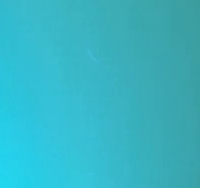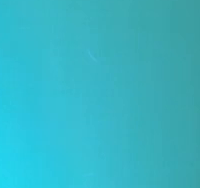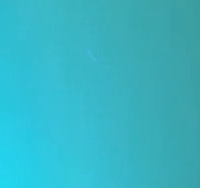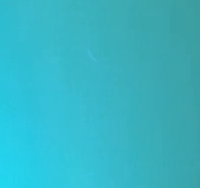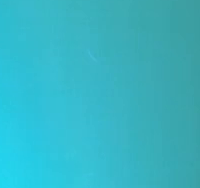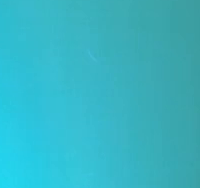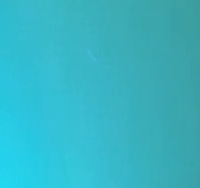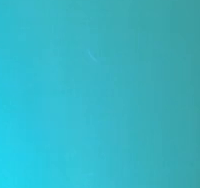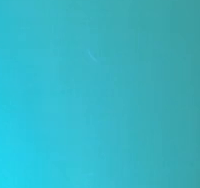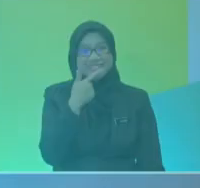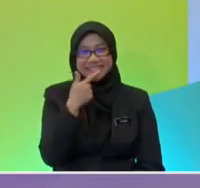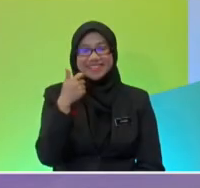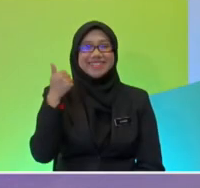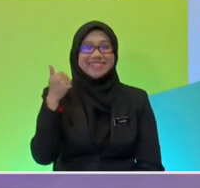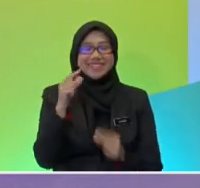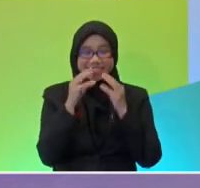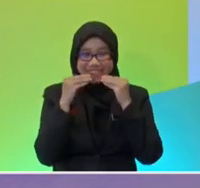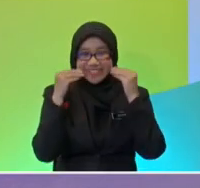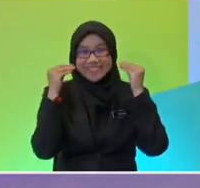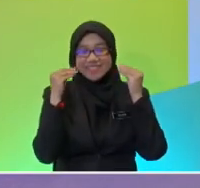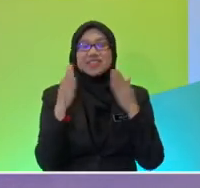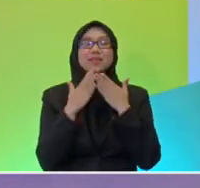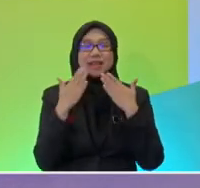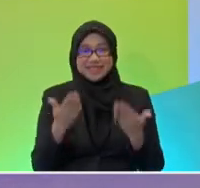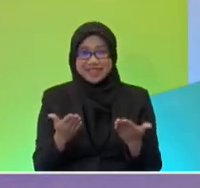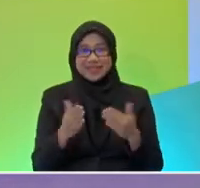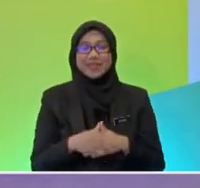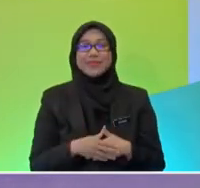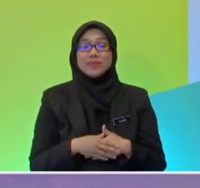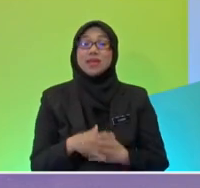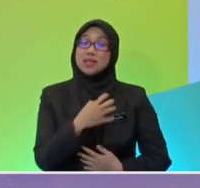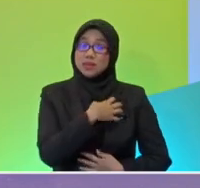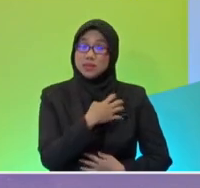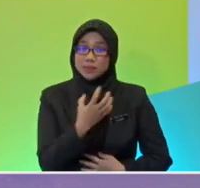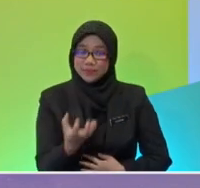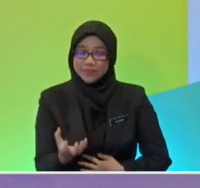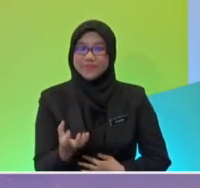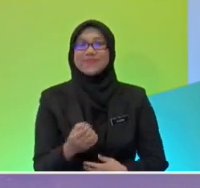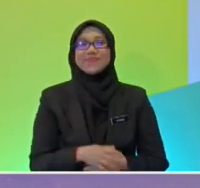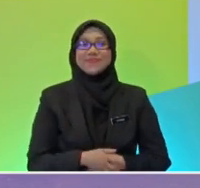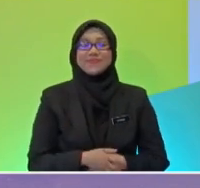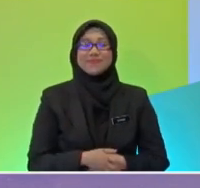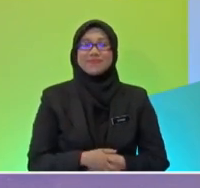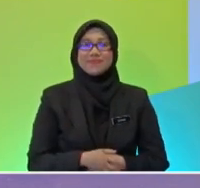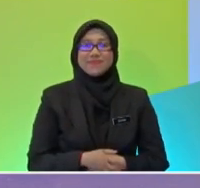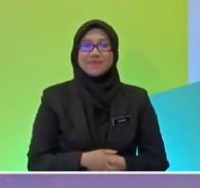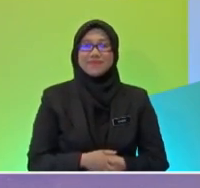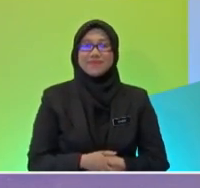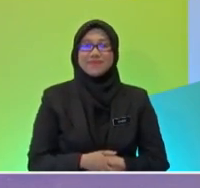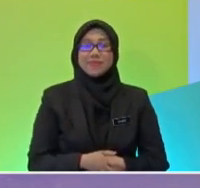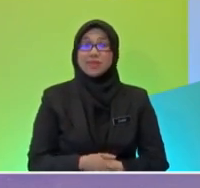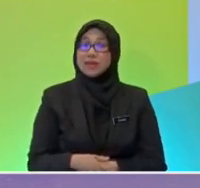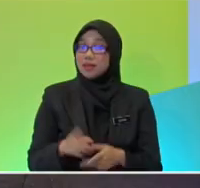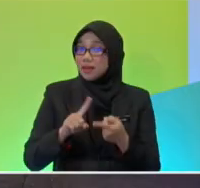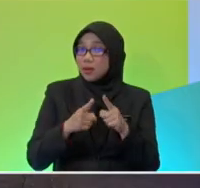Manis senyuman Cikgu Terima kasih kepada Cikgu yang juga Sudi bersama dengan kita baik kawan-kawan saya nak tanya